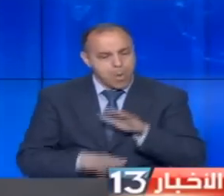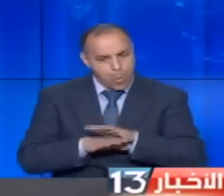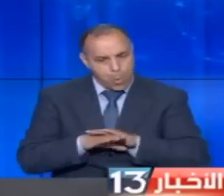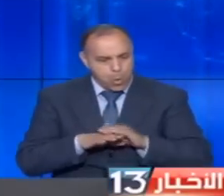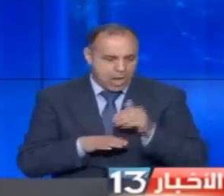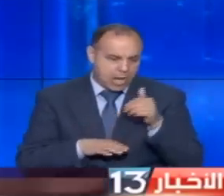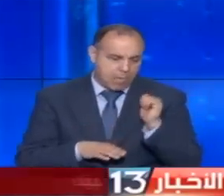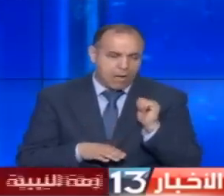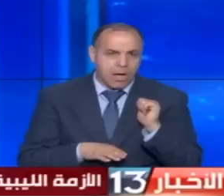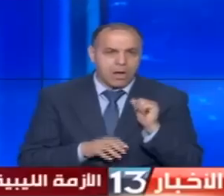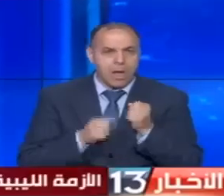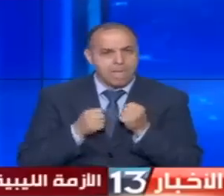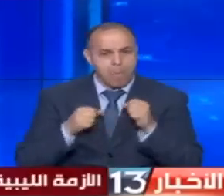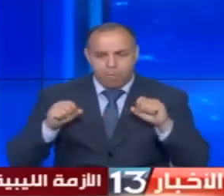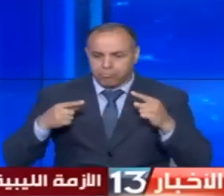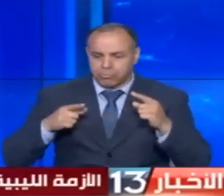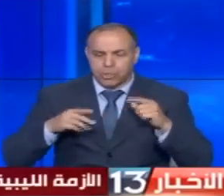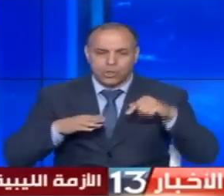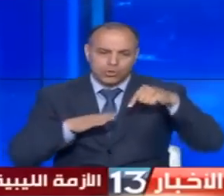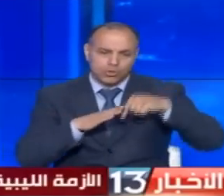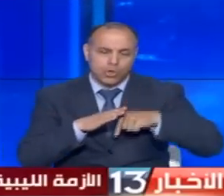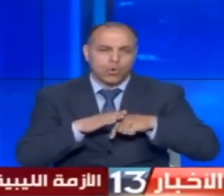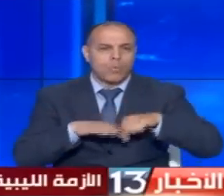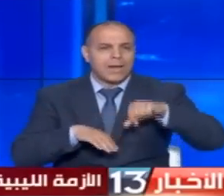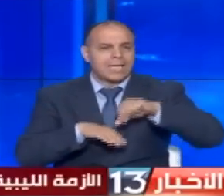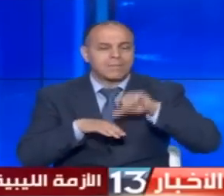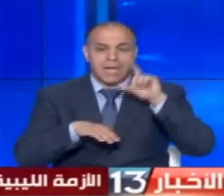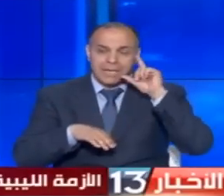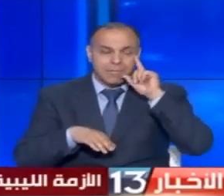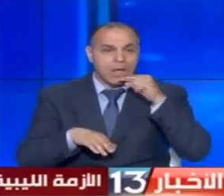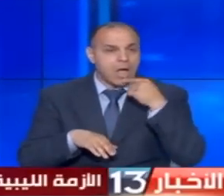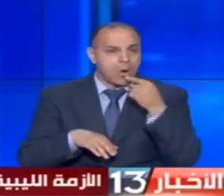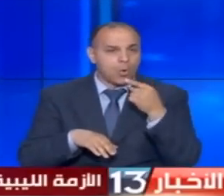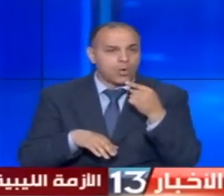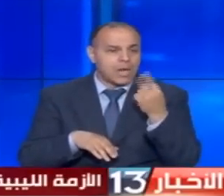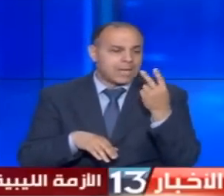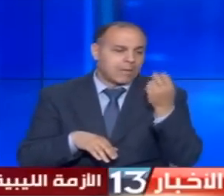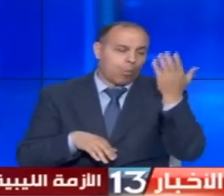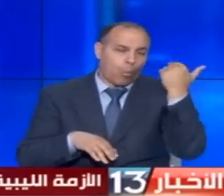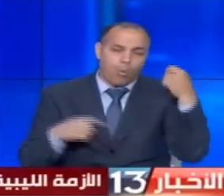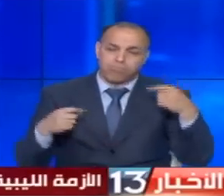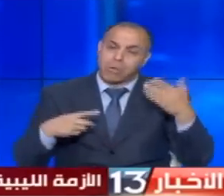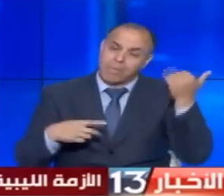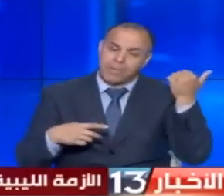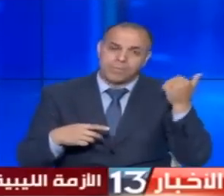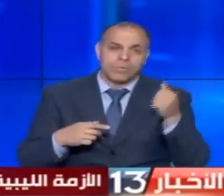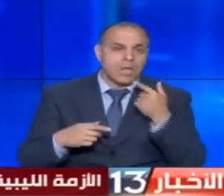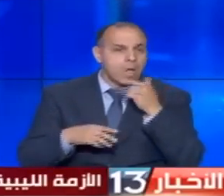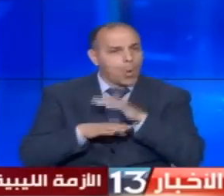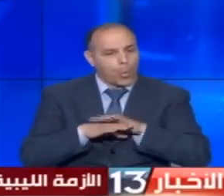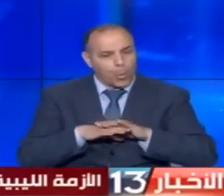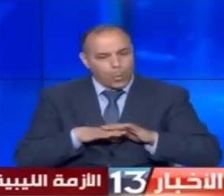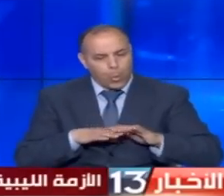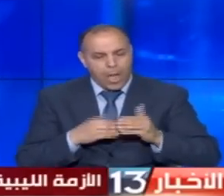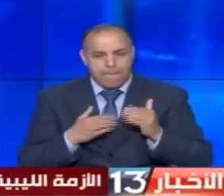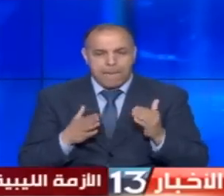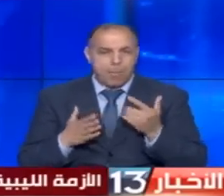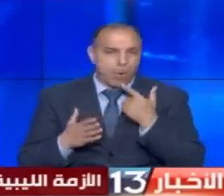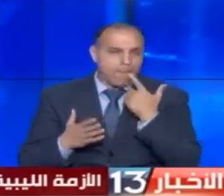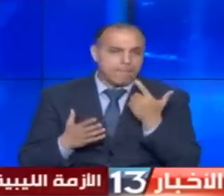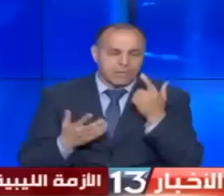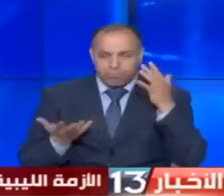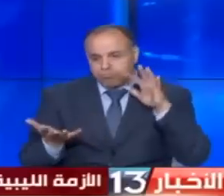امس محاور المعارك في جنوب العاصمه الليبيه طرابلس على خلافيه ومين اللذين سبقاه هدوء يفتح الباب امام عديد